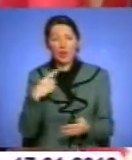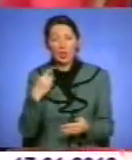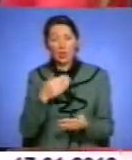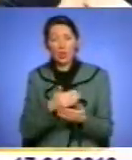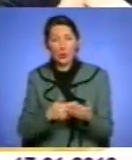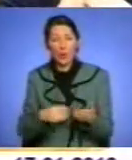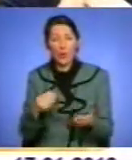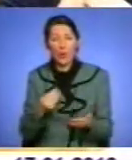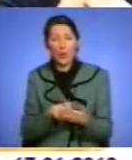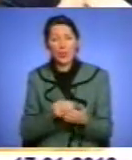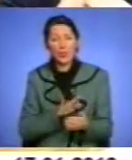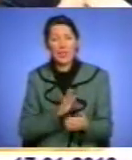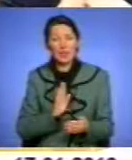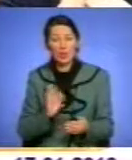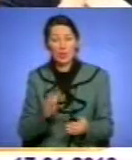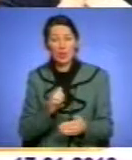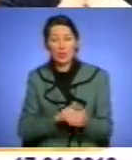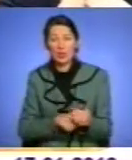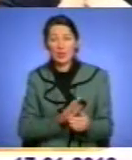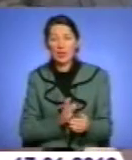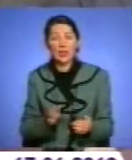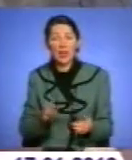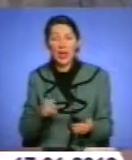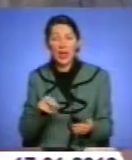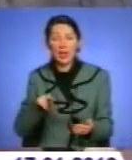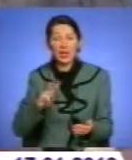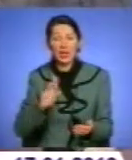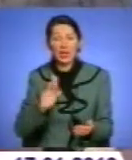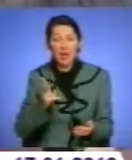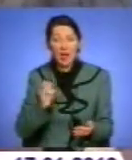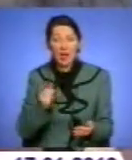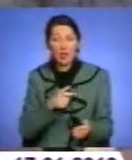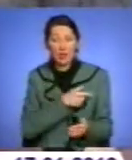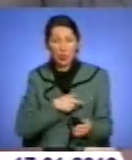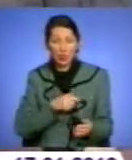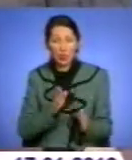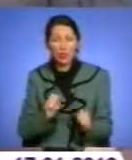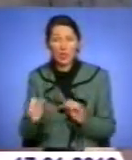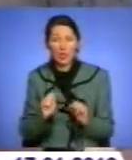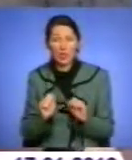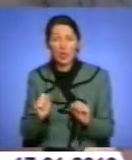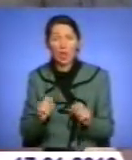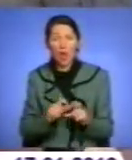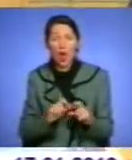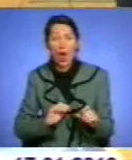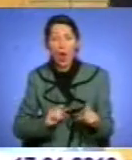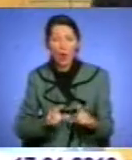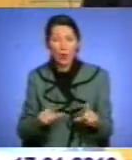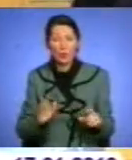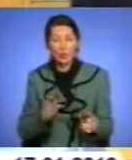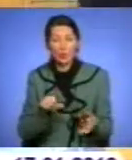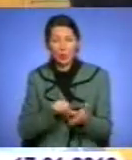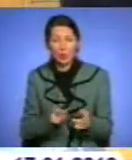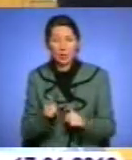програм бюджету, не відбулося. Причина – неявка депутатів, хоч керівники управлінь були присутні. Засідання перенесли на